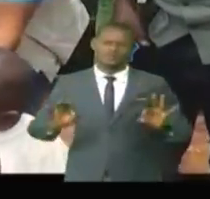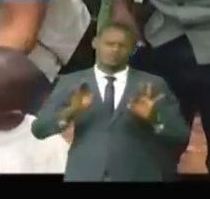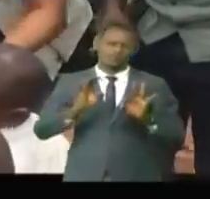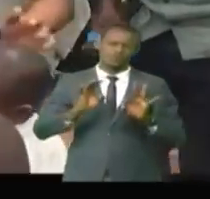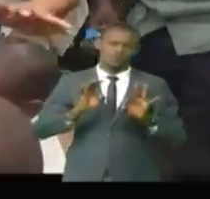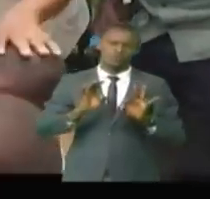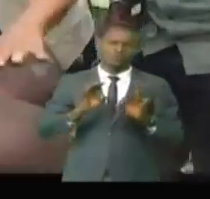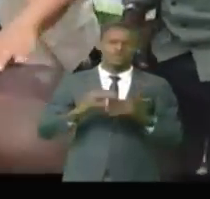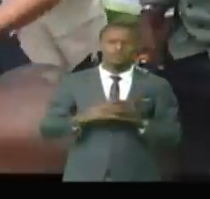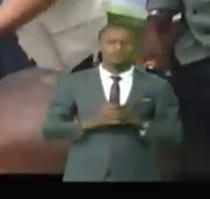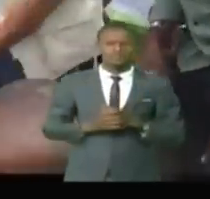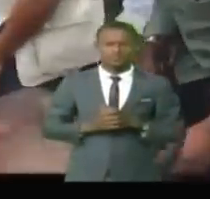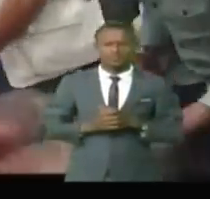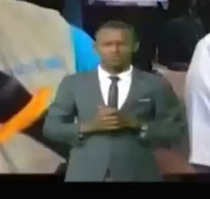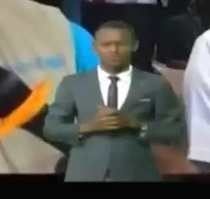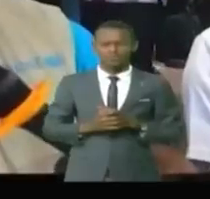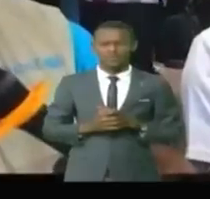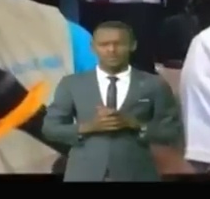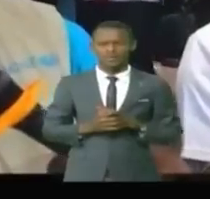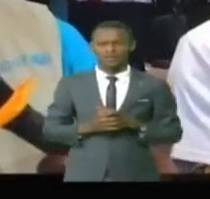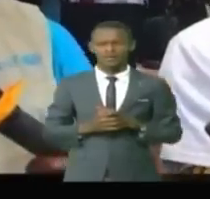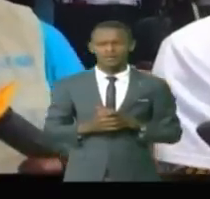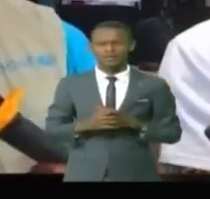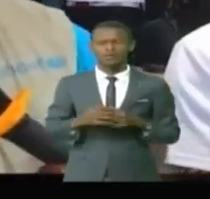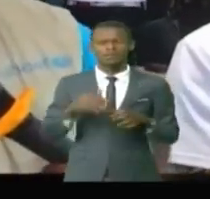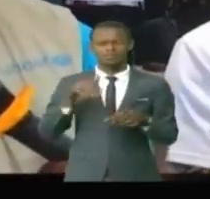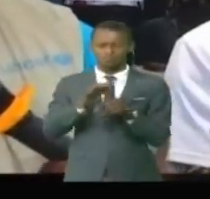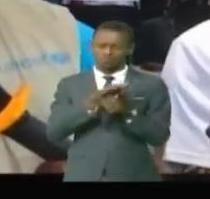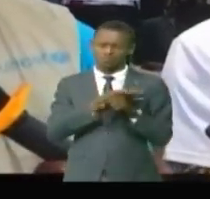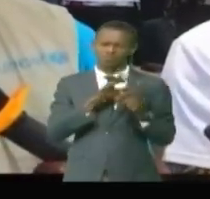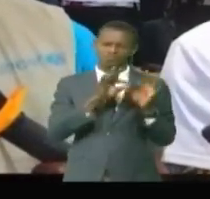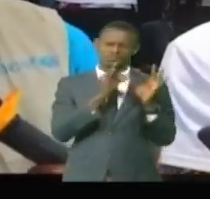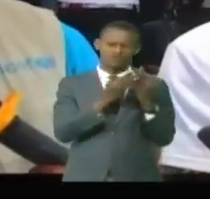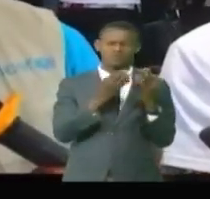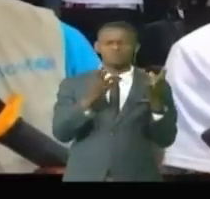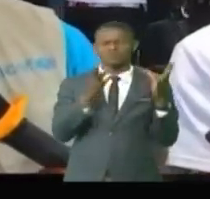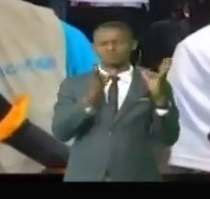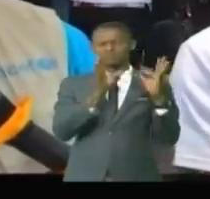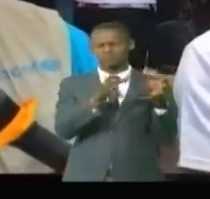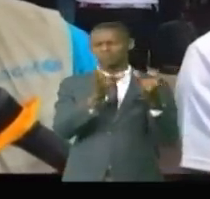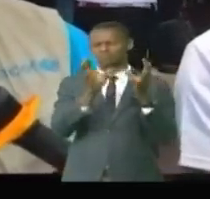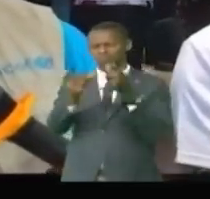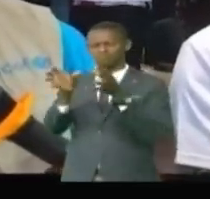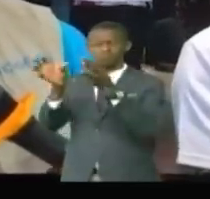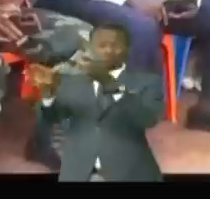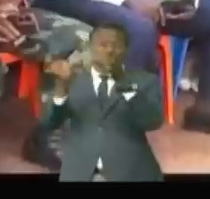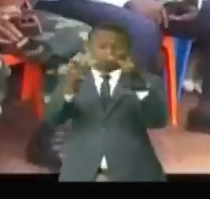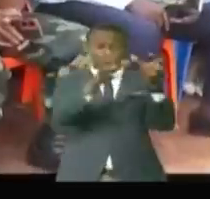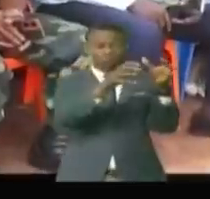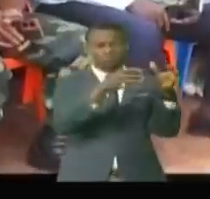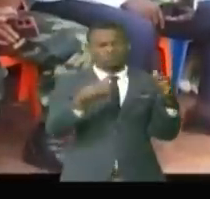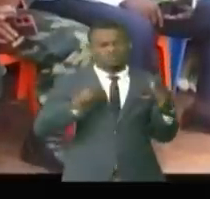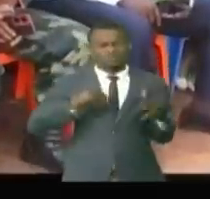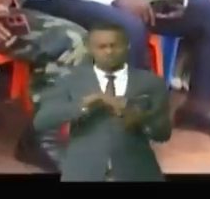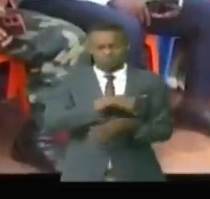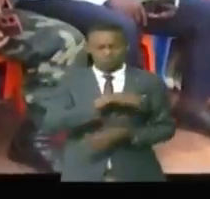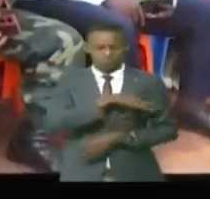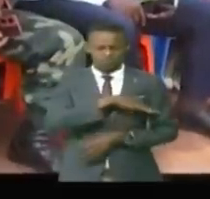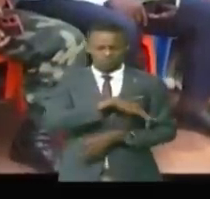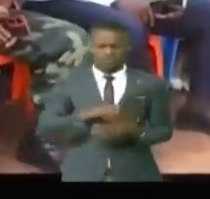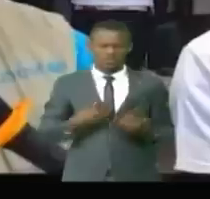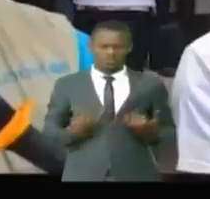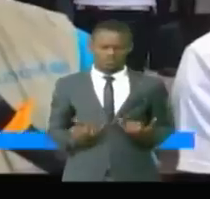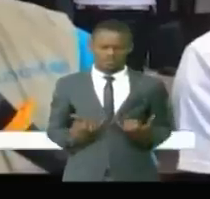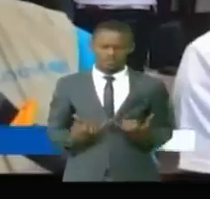au manque de moyens de la majorité des familles. C'est ici pour moi l'occasion de remercier le gouvernement de la